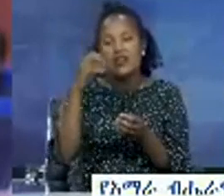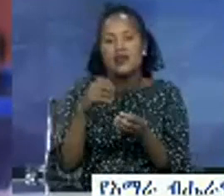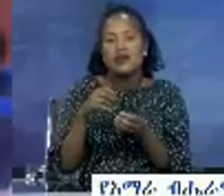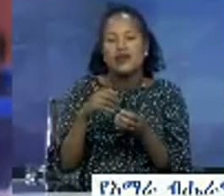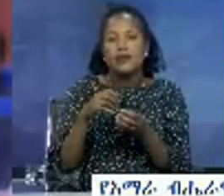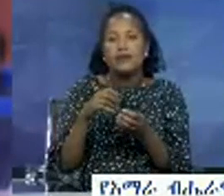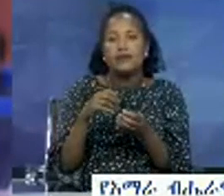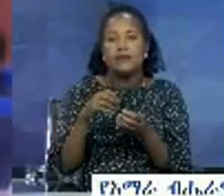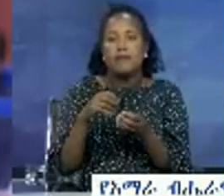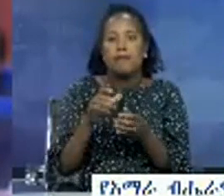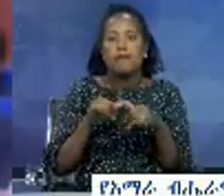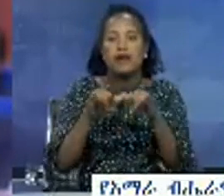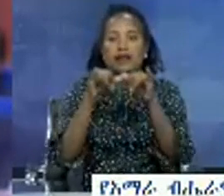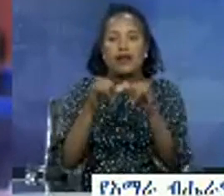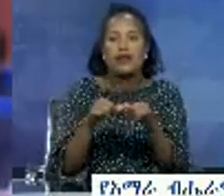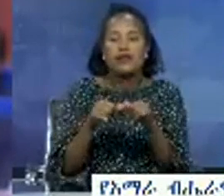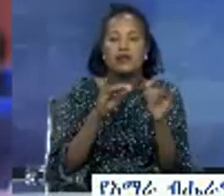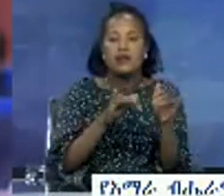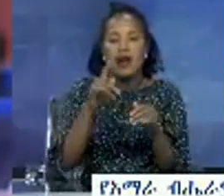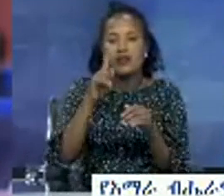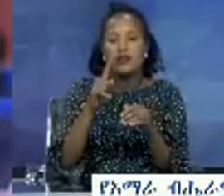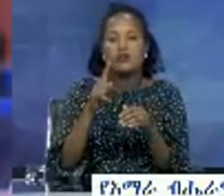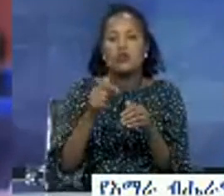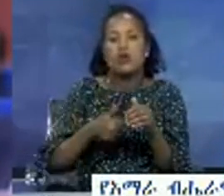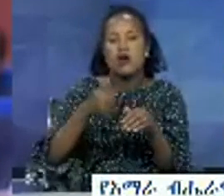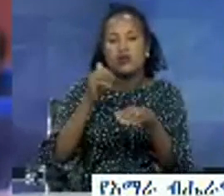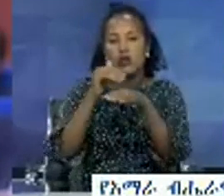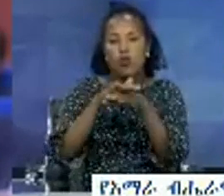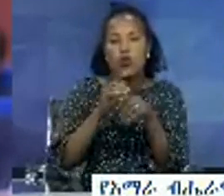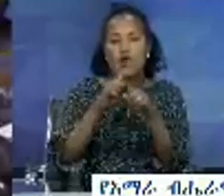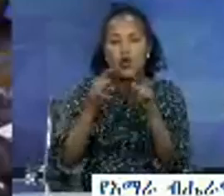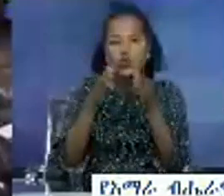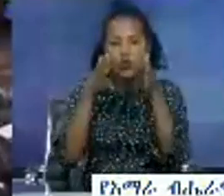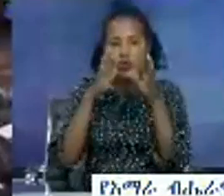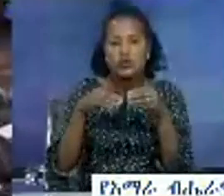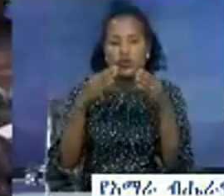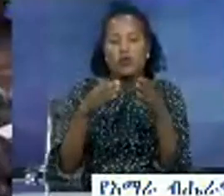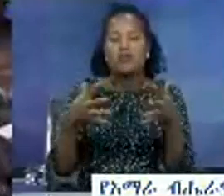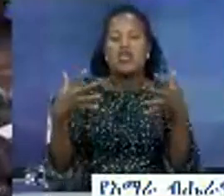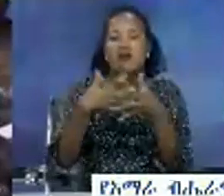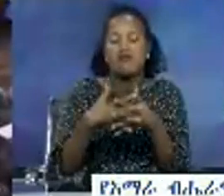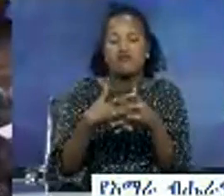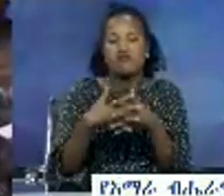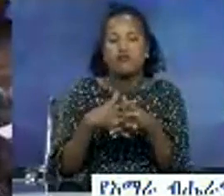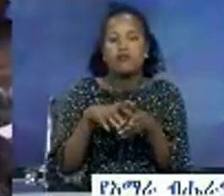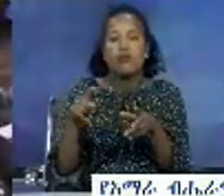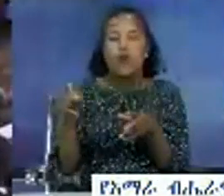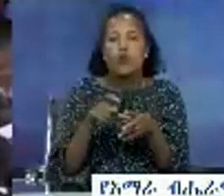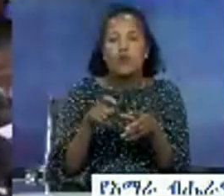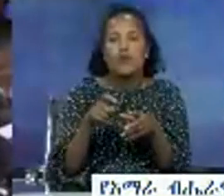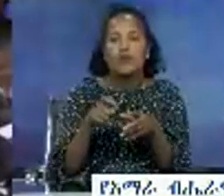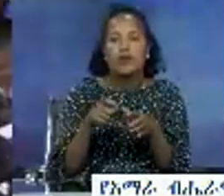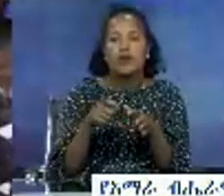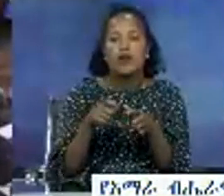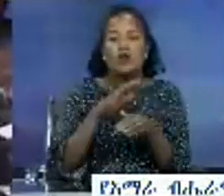የክልሉ መንግስትም በቀጣይነት እንዳንድ አብይ ተልዕኮ ልዩ ትኩረት ሰጥቶ የሚረባረብበት መሆኑን